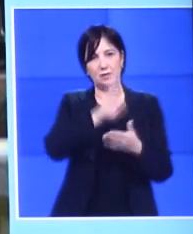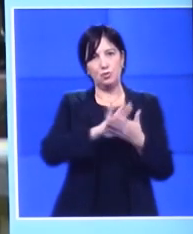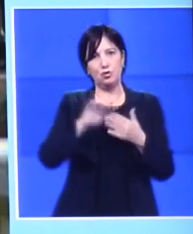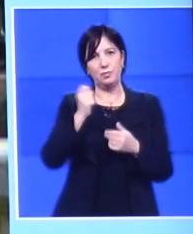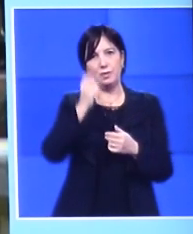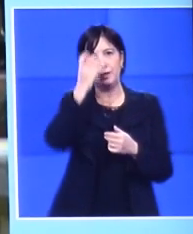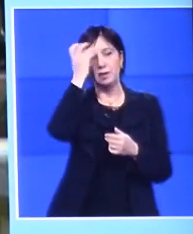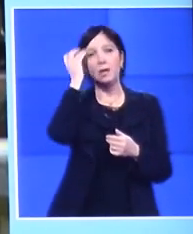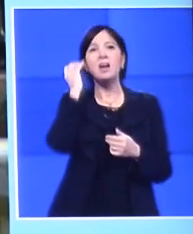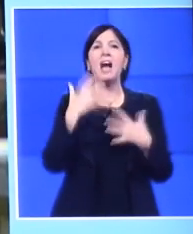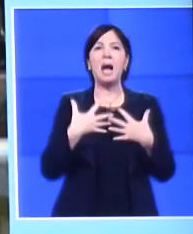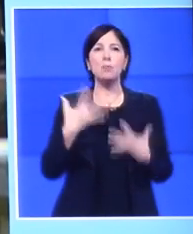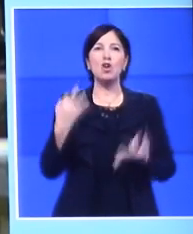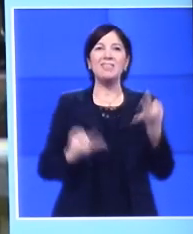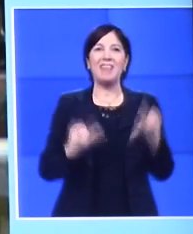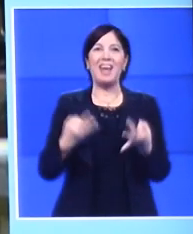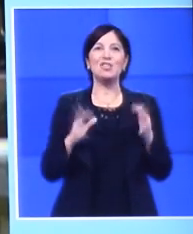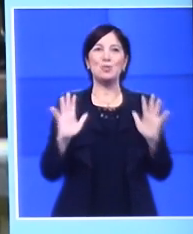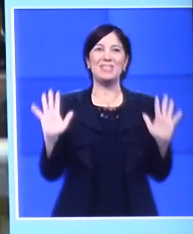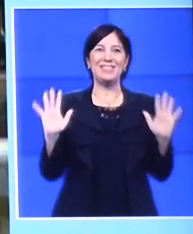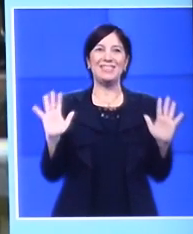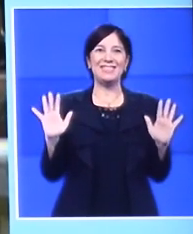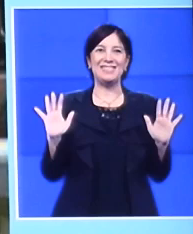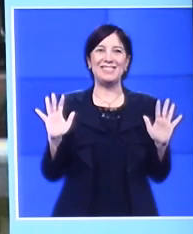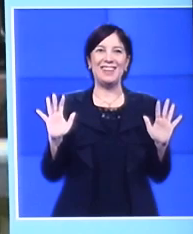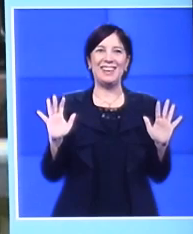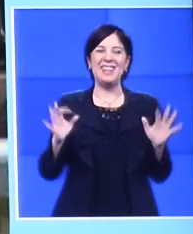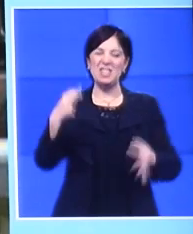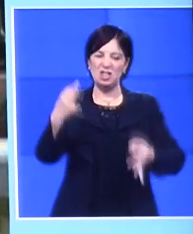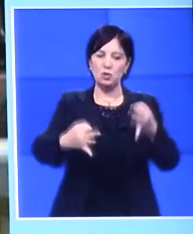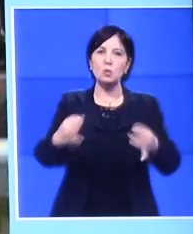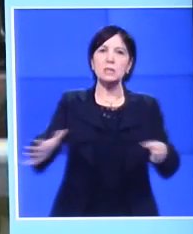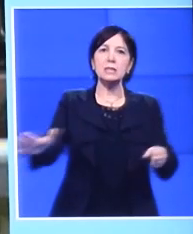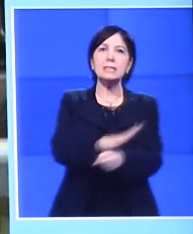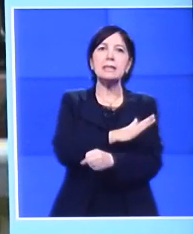l'amore alla giustizia, ma la giustizia piena,